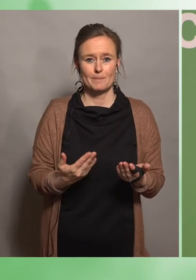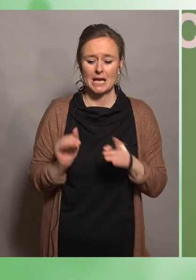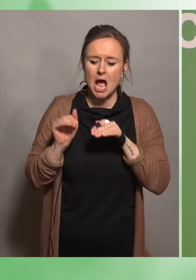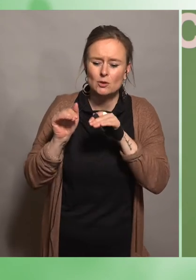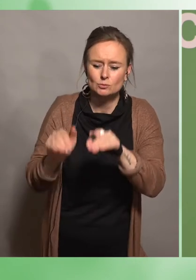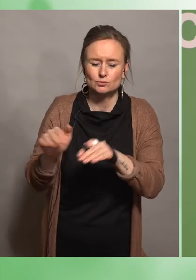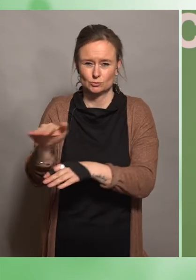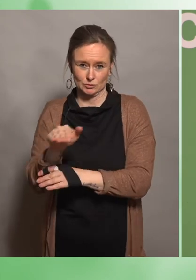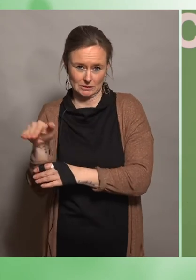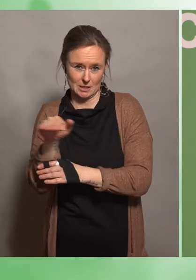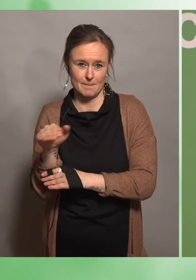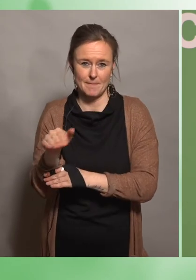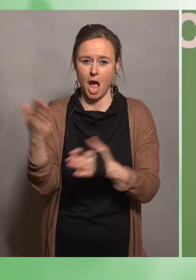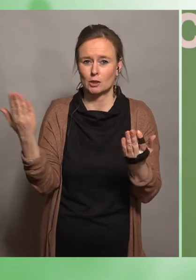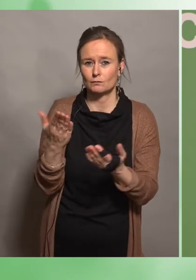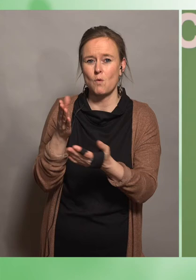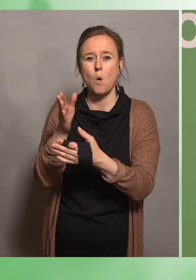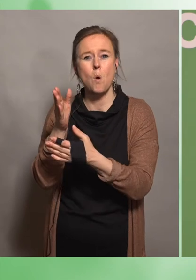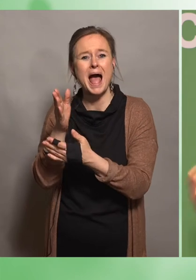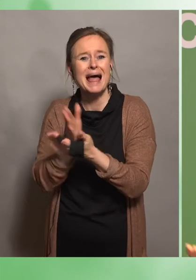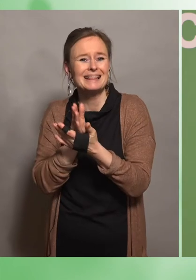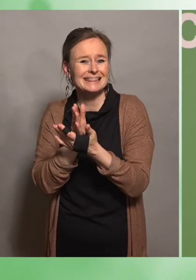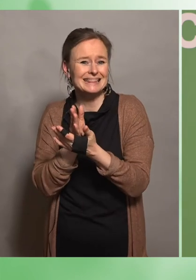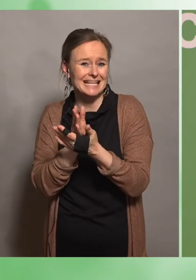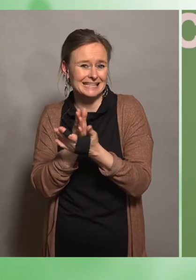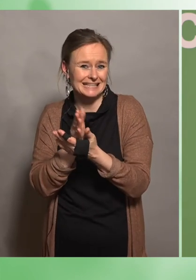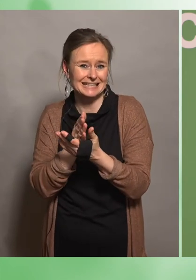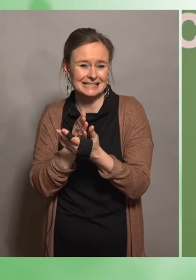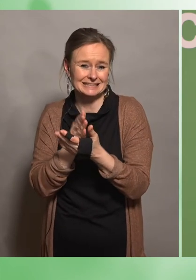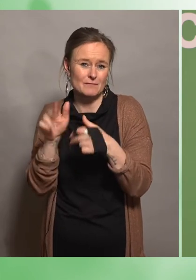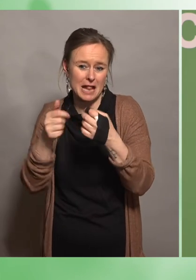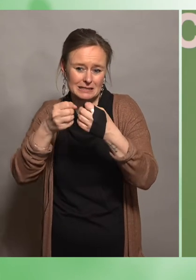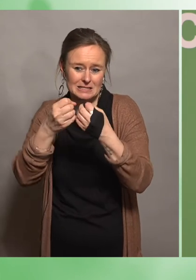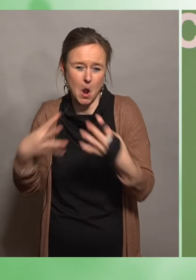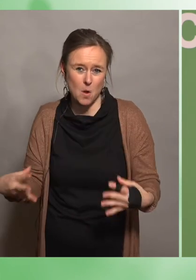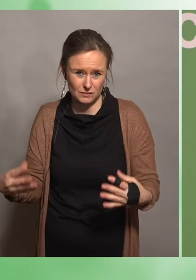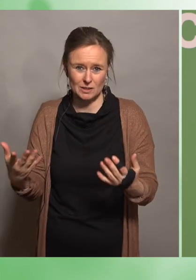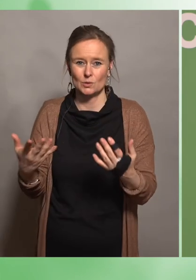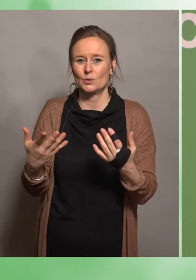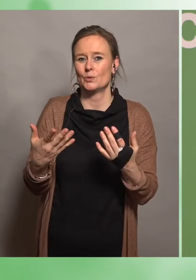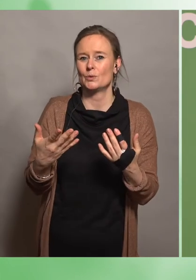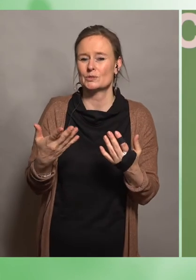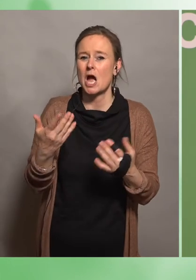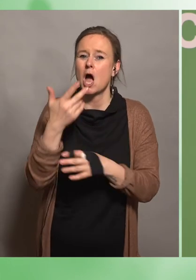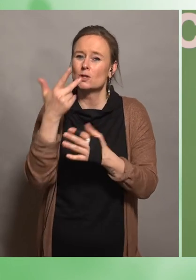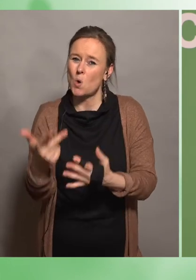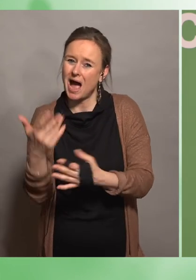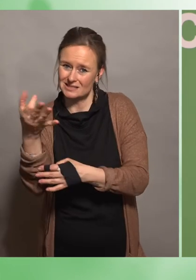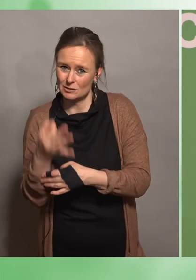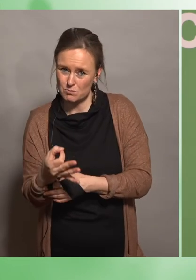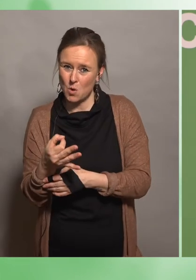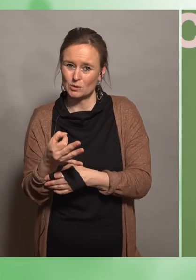geschützten Bereich, wo Dienstverhältnisse aufgelöst werden. Zu 80% wird einvernehmlich aufgelöst und aktuell ist es so